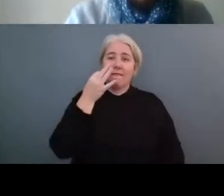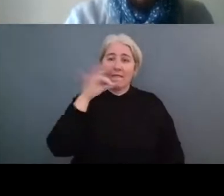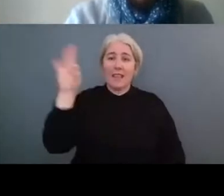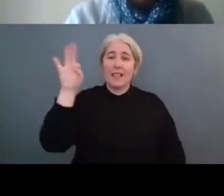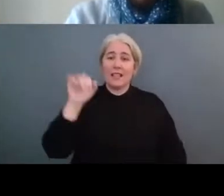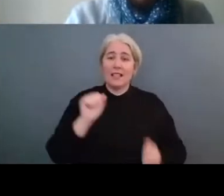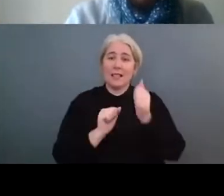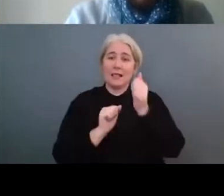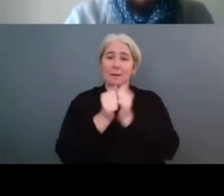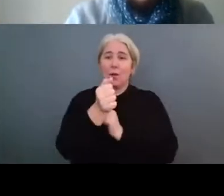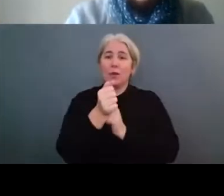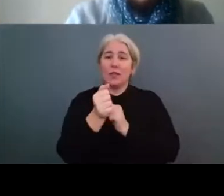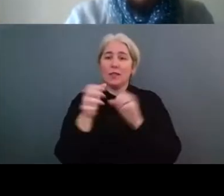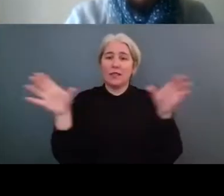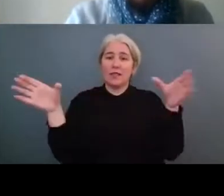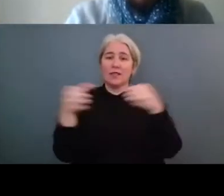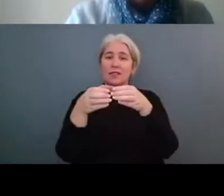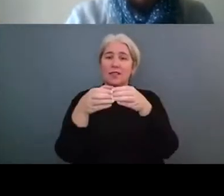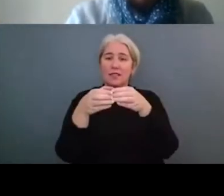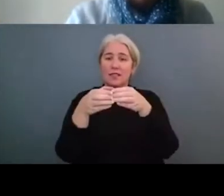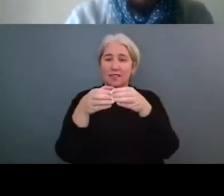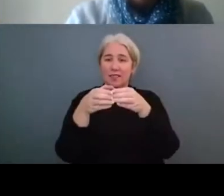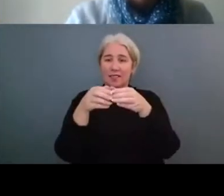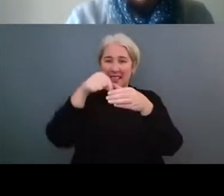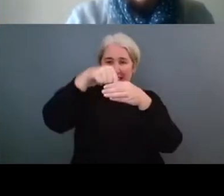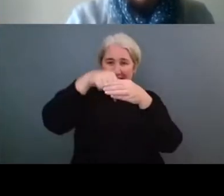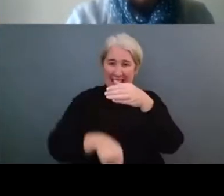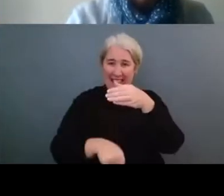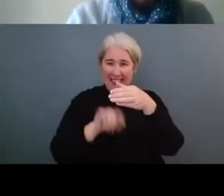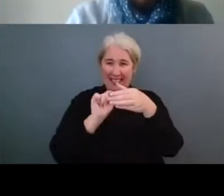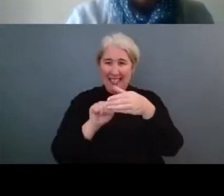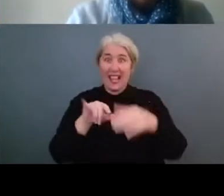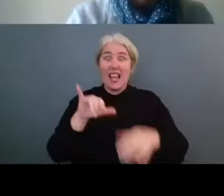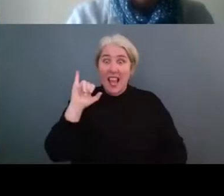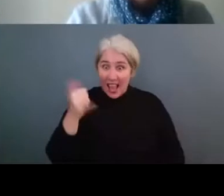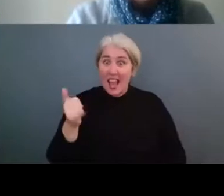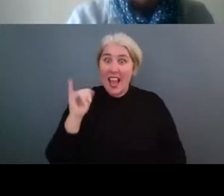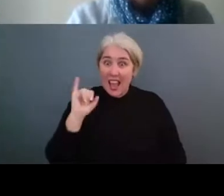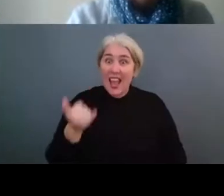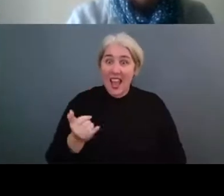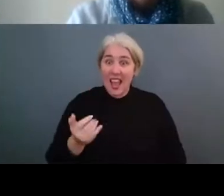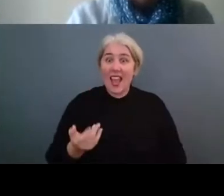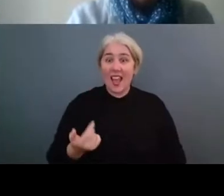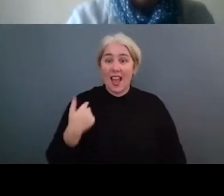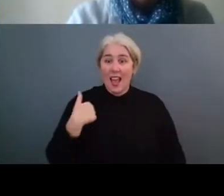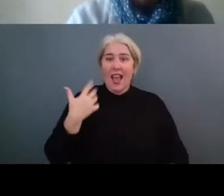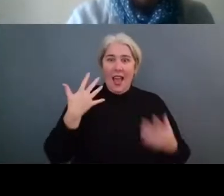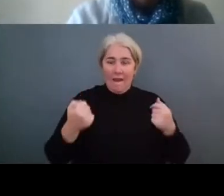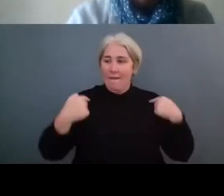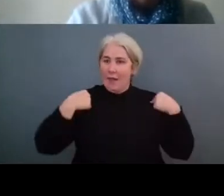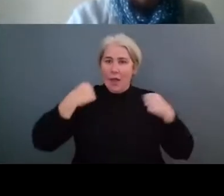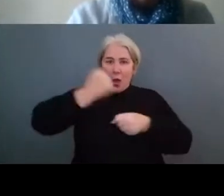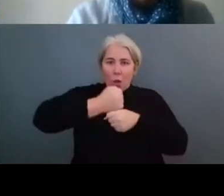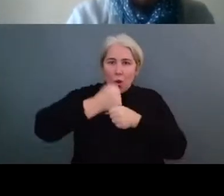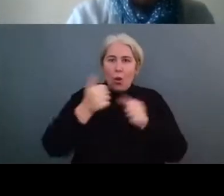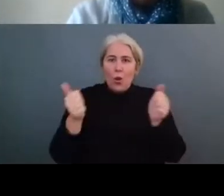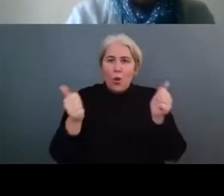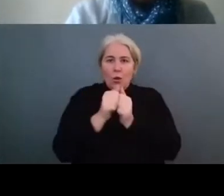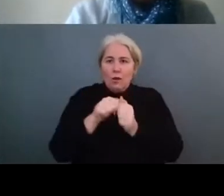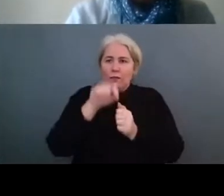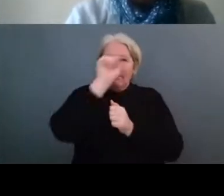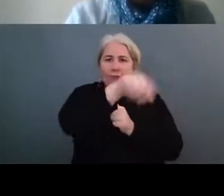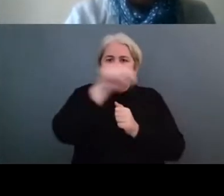ce cadre commun de 15 engagements éco-responsables qu'on a travaillé avec des organisateurs d'événements, qu'on a décliné à des gestionnaires